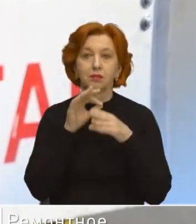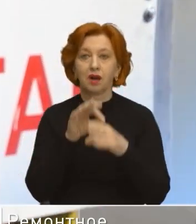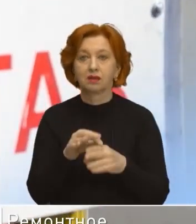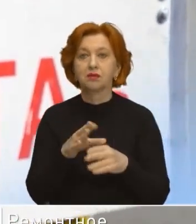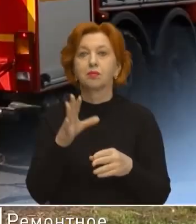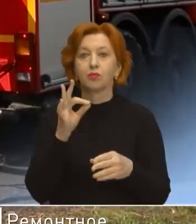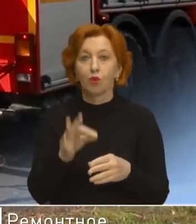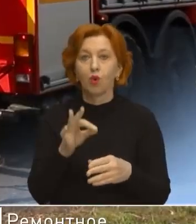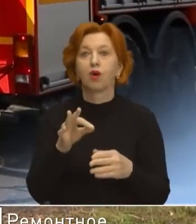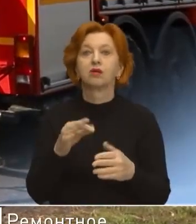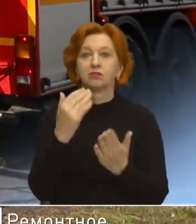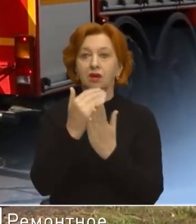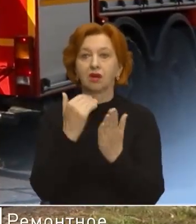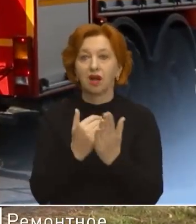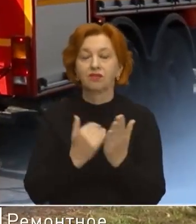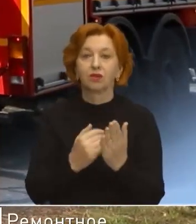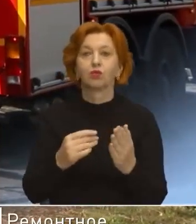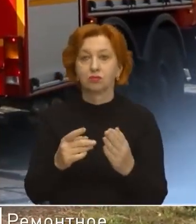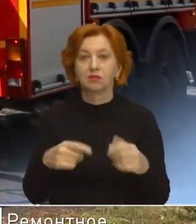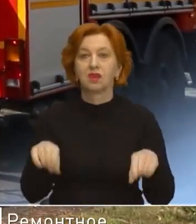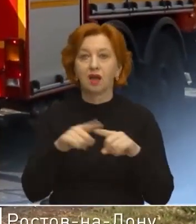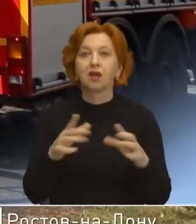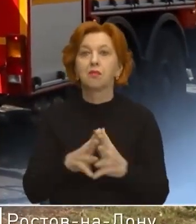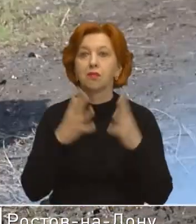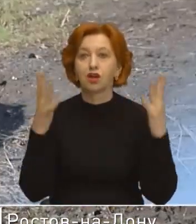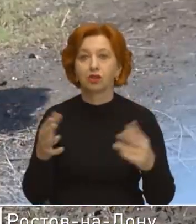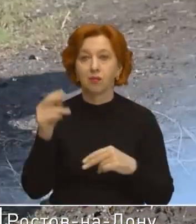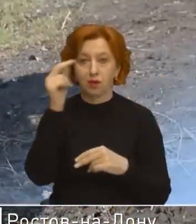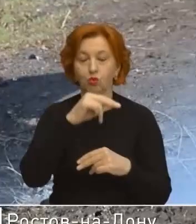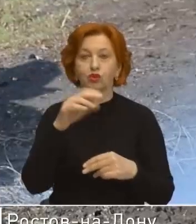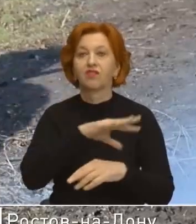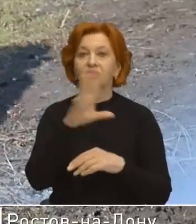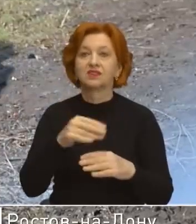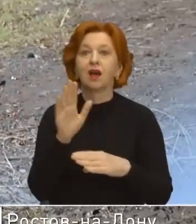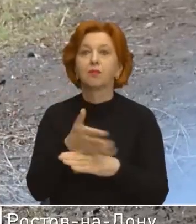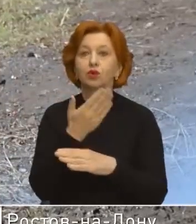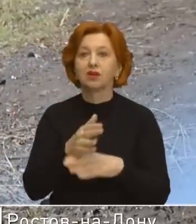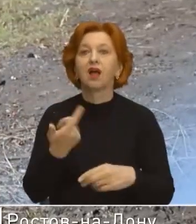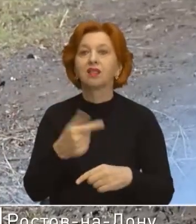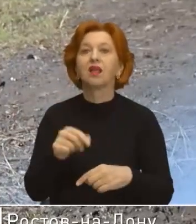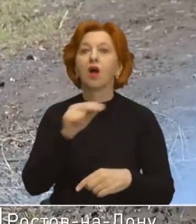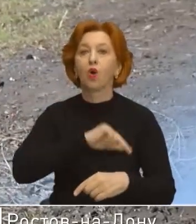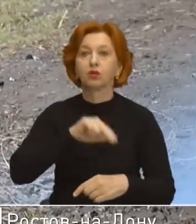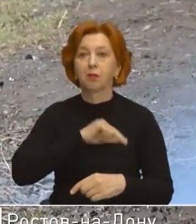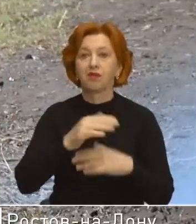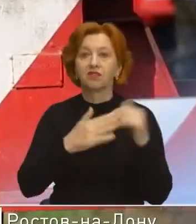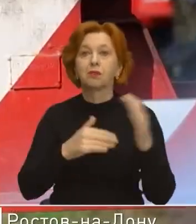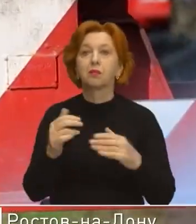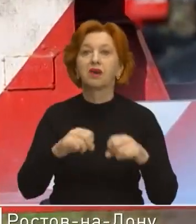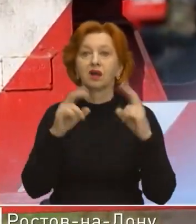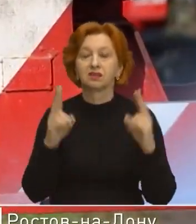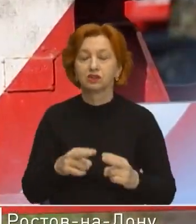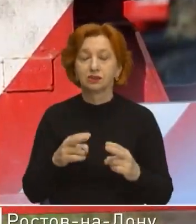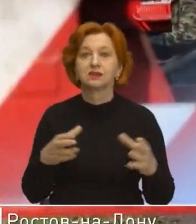по графику различные такие же масштабные учения по подразделениям, где отрабатываются именно практические навыки.